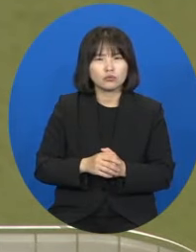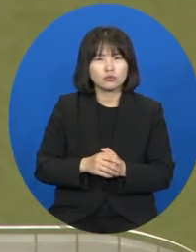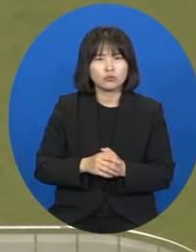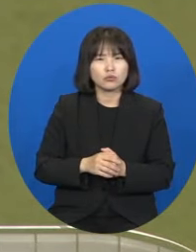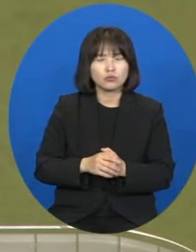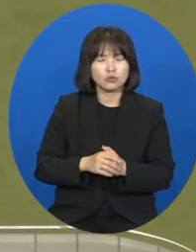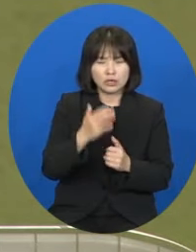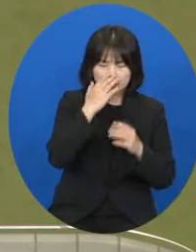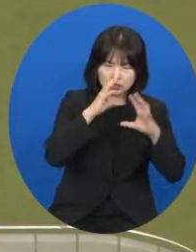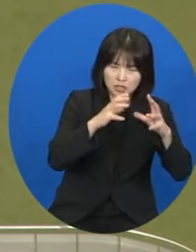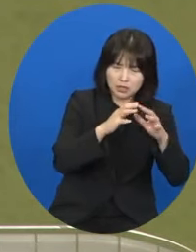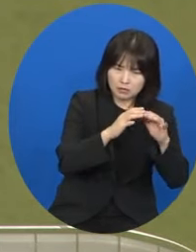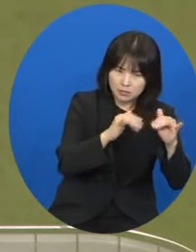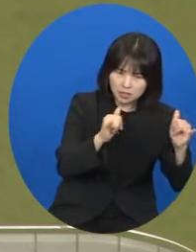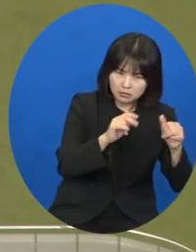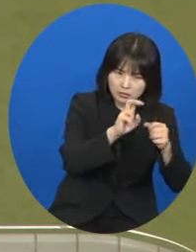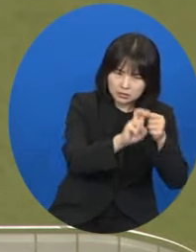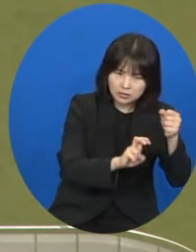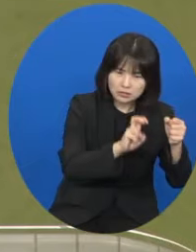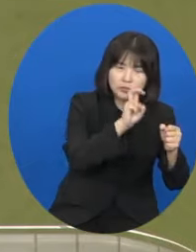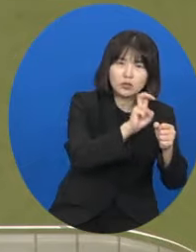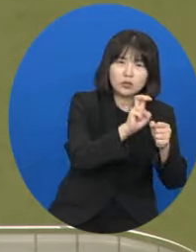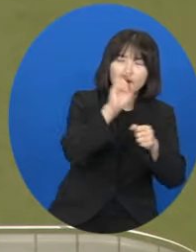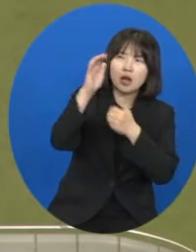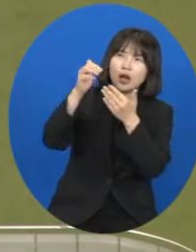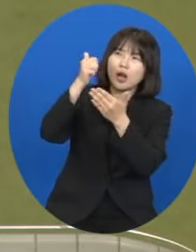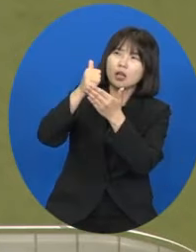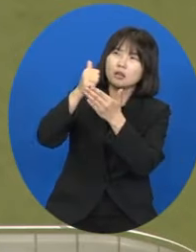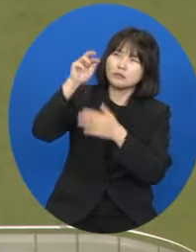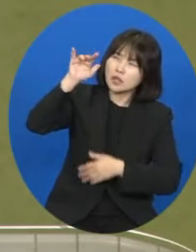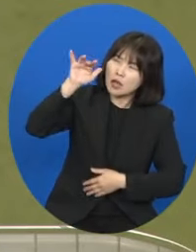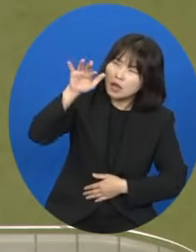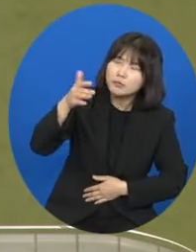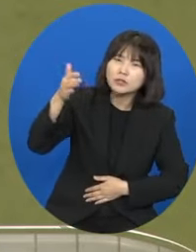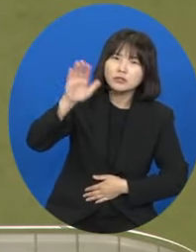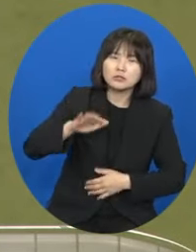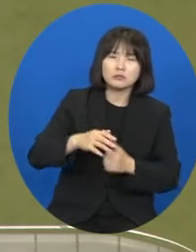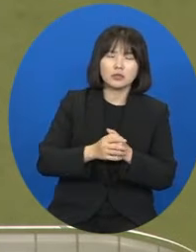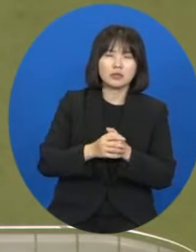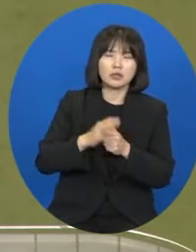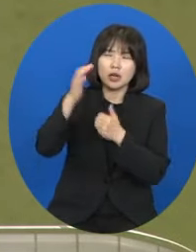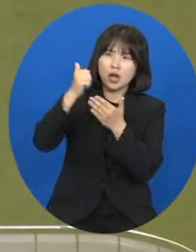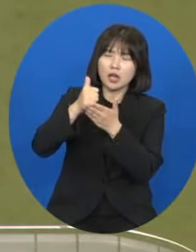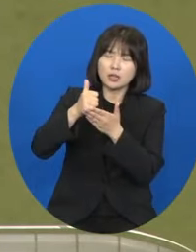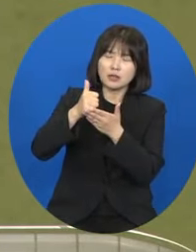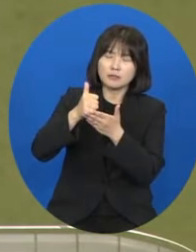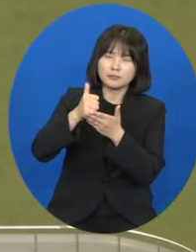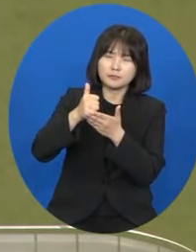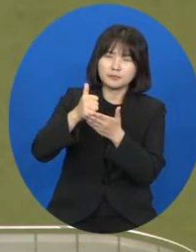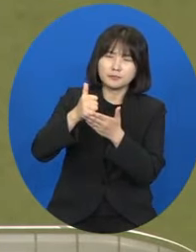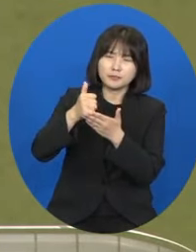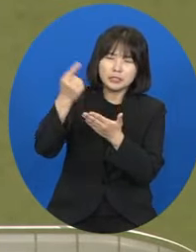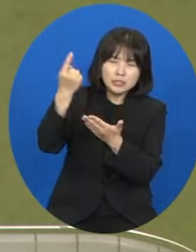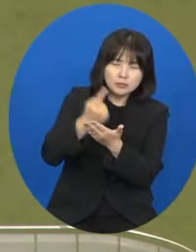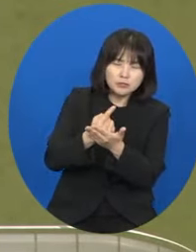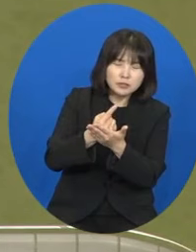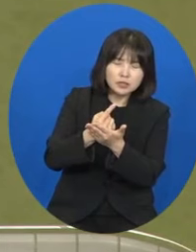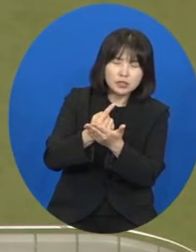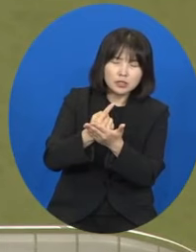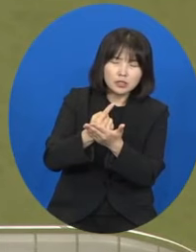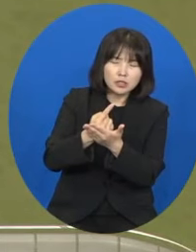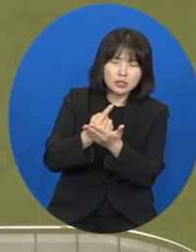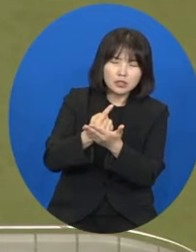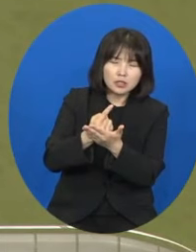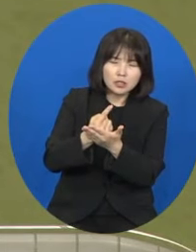이스라엘 백성들이 20년간 하나님을 사모는 하지만 뭔가 명백하게 하나님의 임재를 누리지 못한 상태에 있는